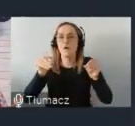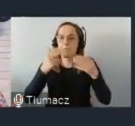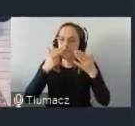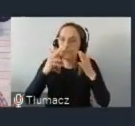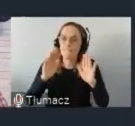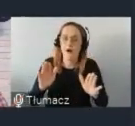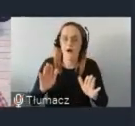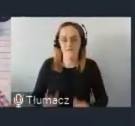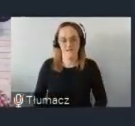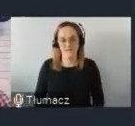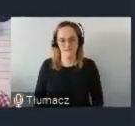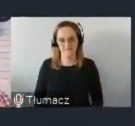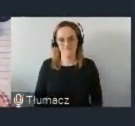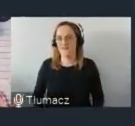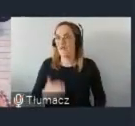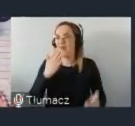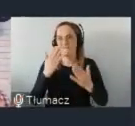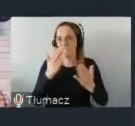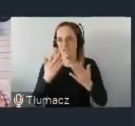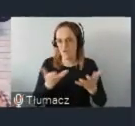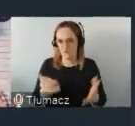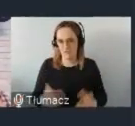pokazanie, jak to wygląda.